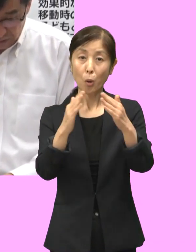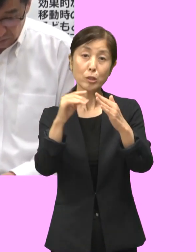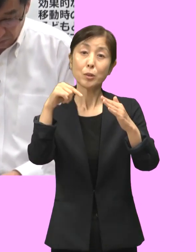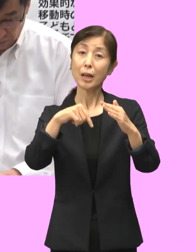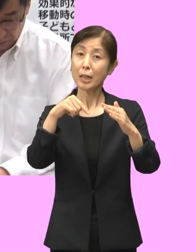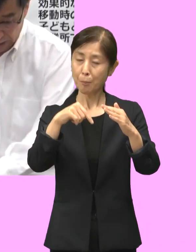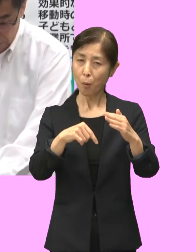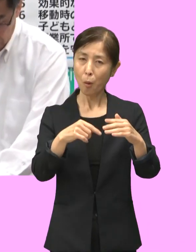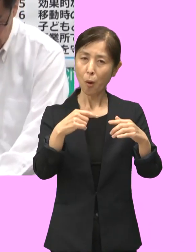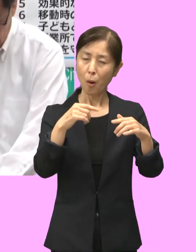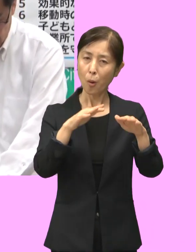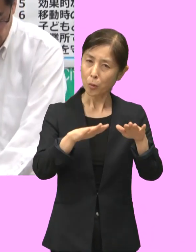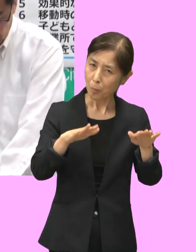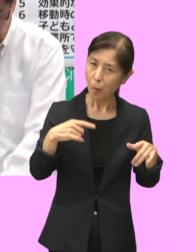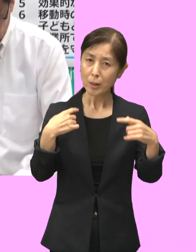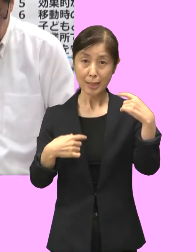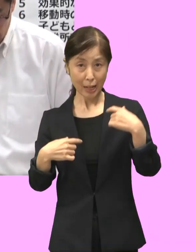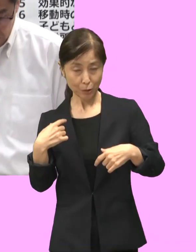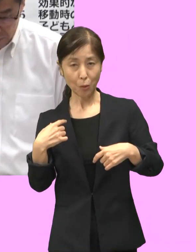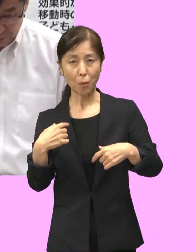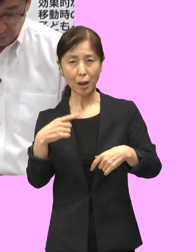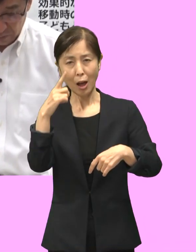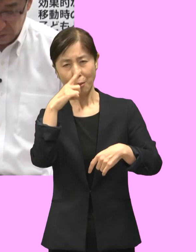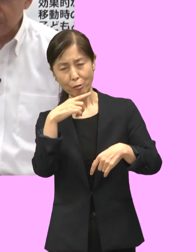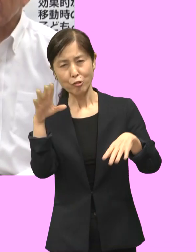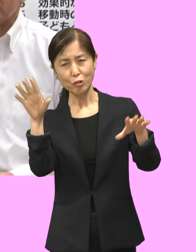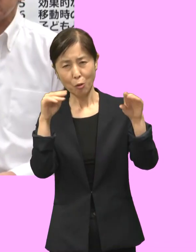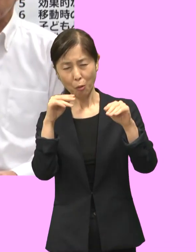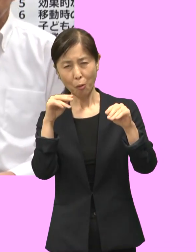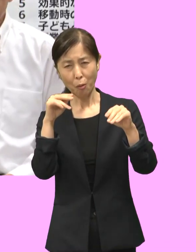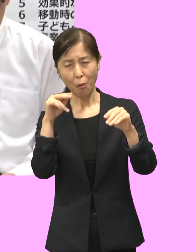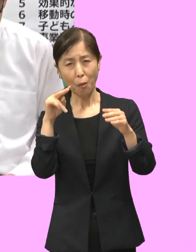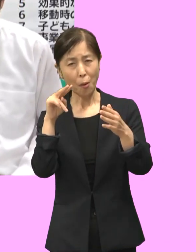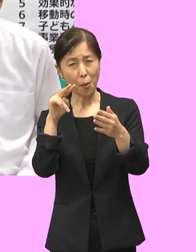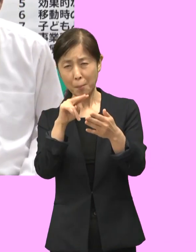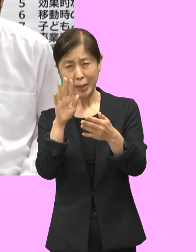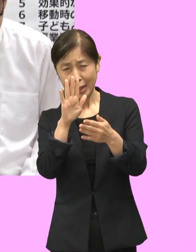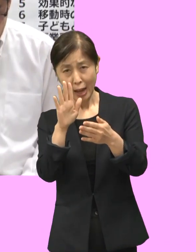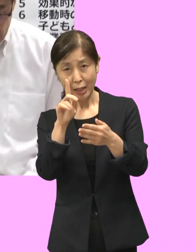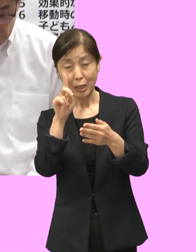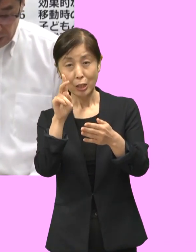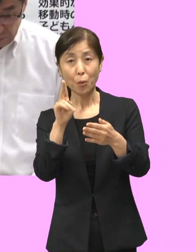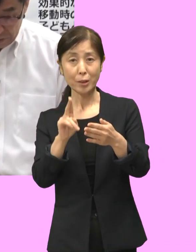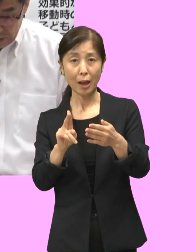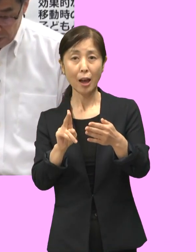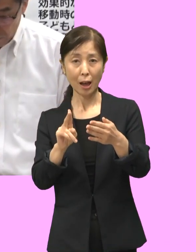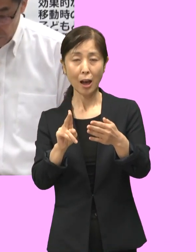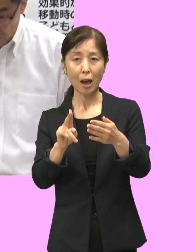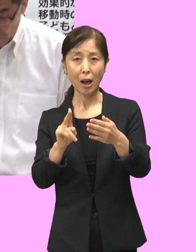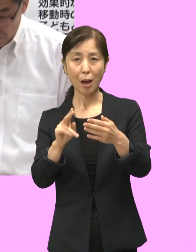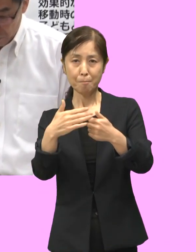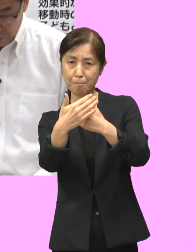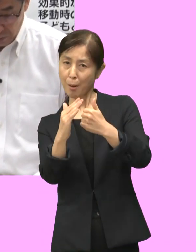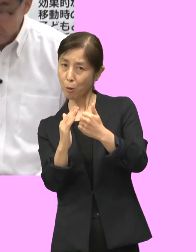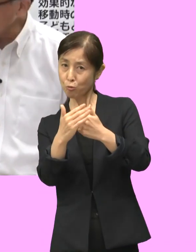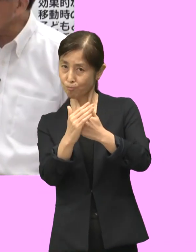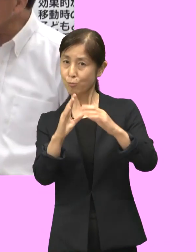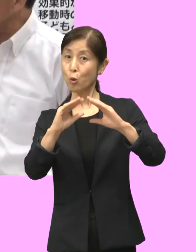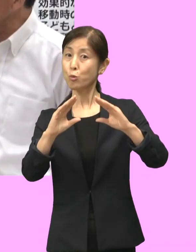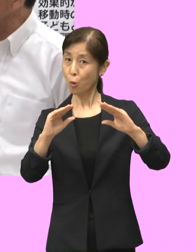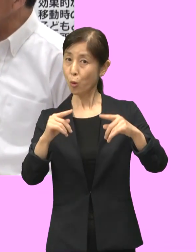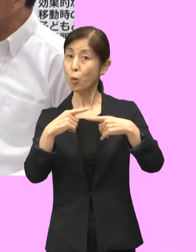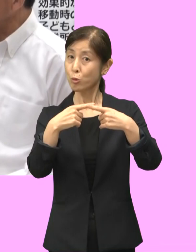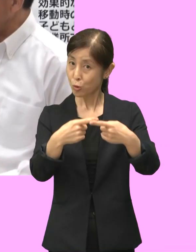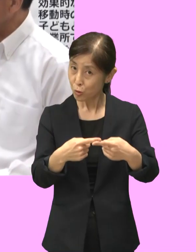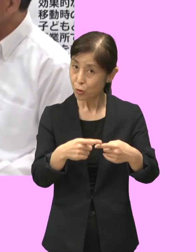児童生徒を対象にしまして有害情報の閲覧を防止する、そういうフィルタリングソフトを導